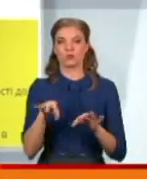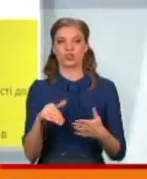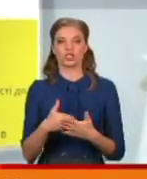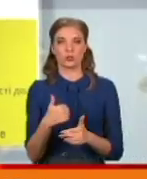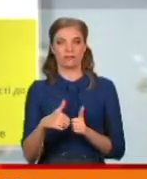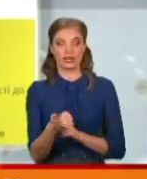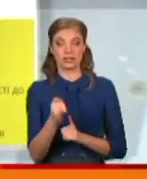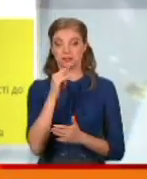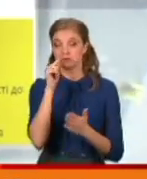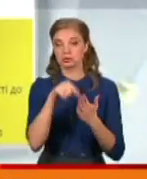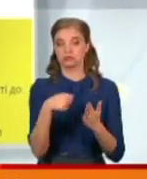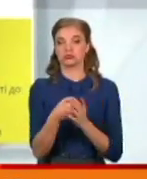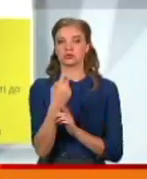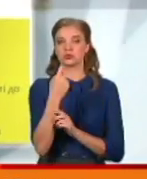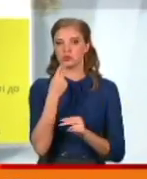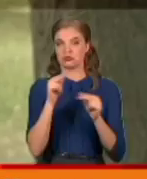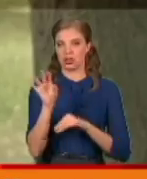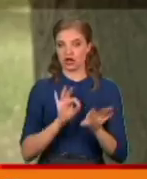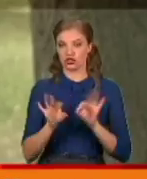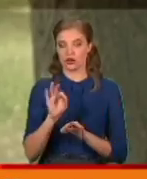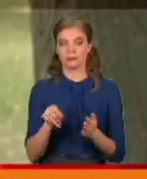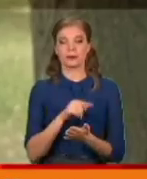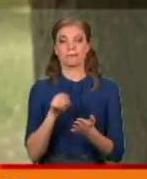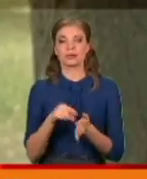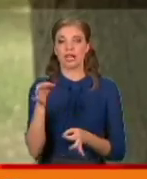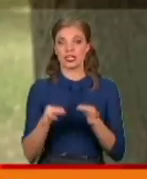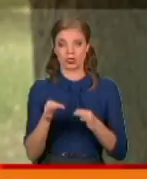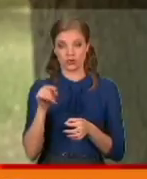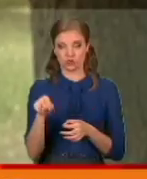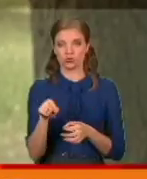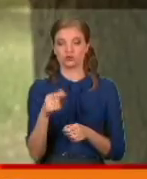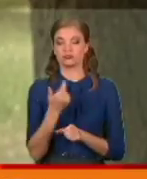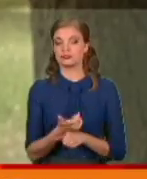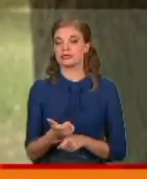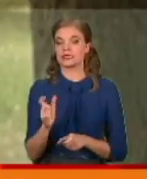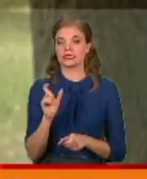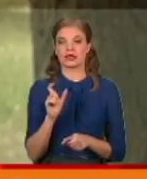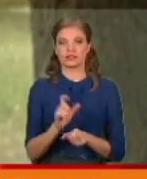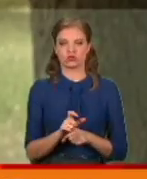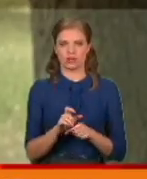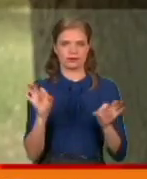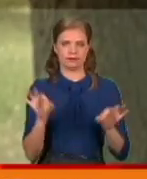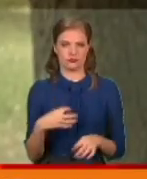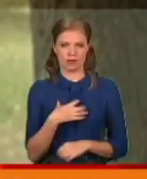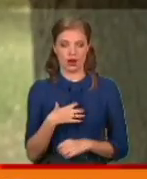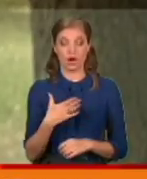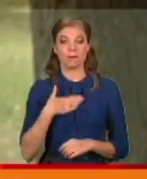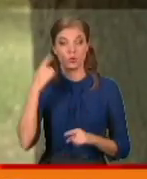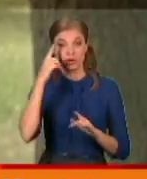«Нові лідери» і потрапив до сотні найкращих. Питання суду присяжних, воно надзвичайно нагальне. Моя